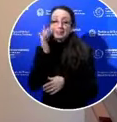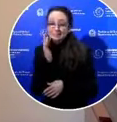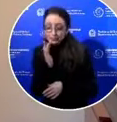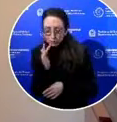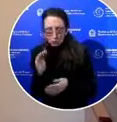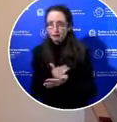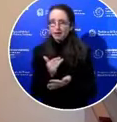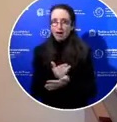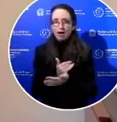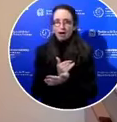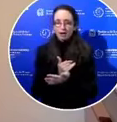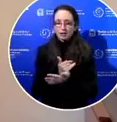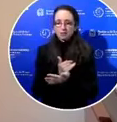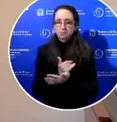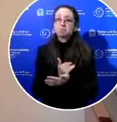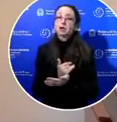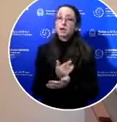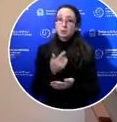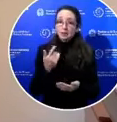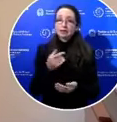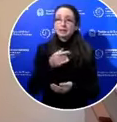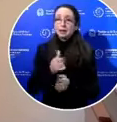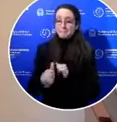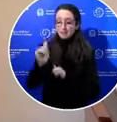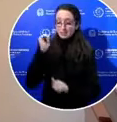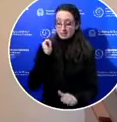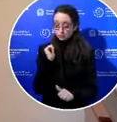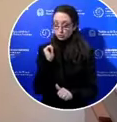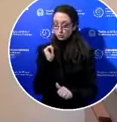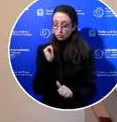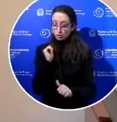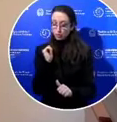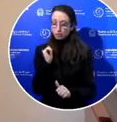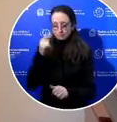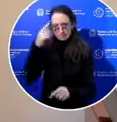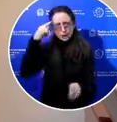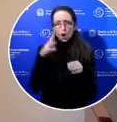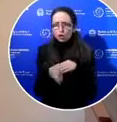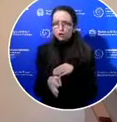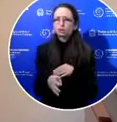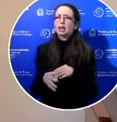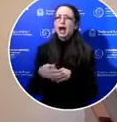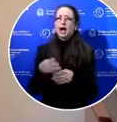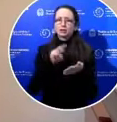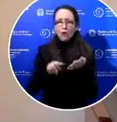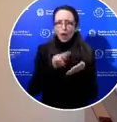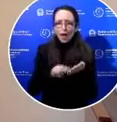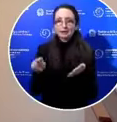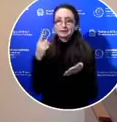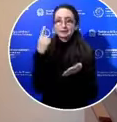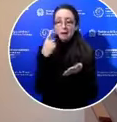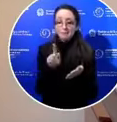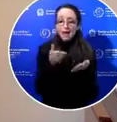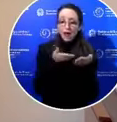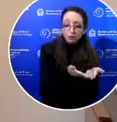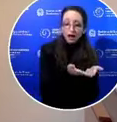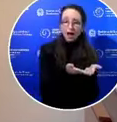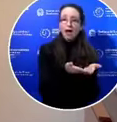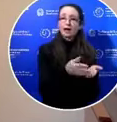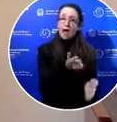A tal fine è prevista l'attivazione del servizio di psicologia scolastica a favore non solo degli alunni, ma anche dei docenti e